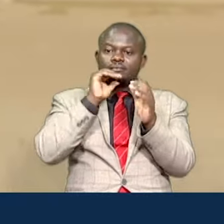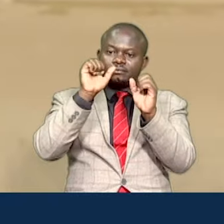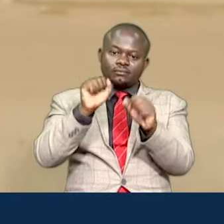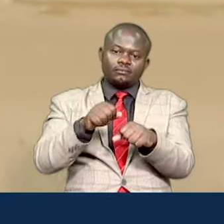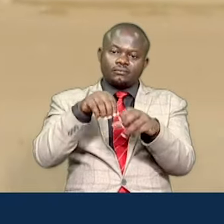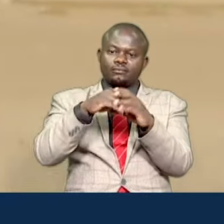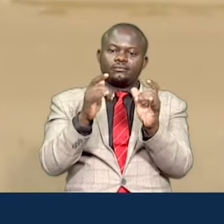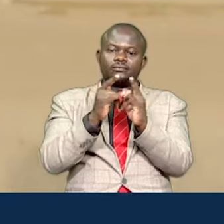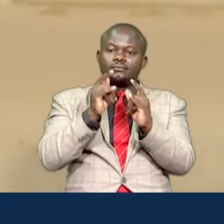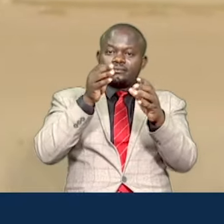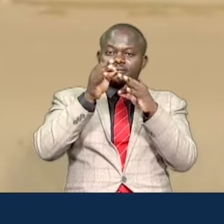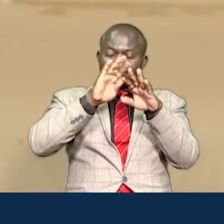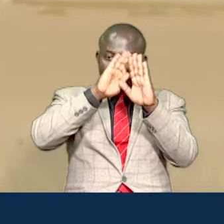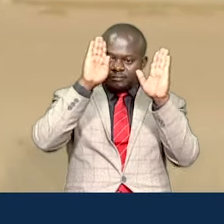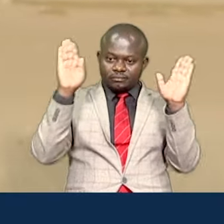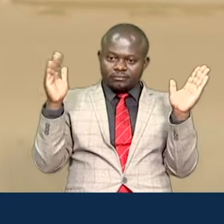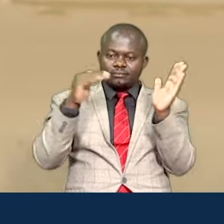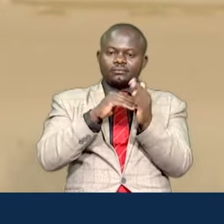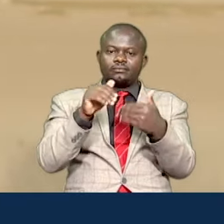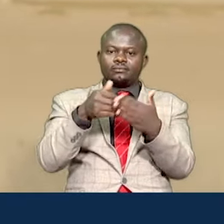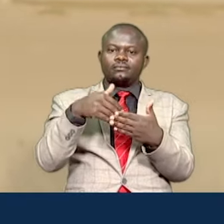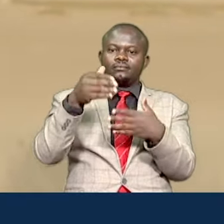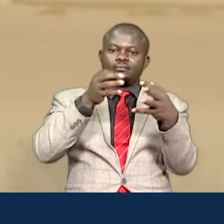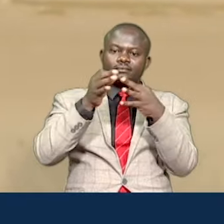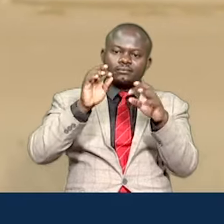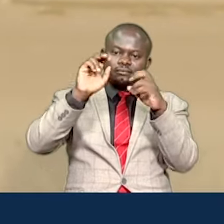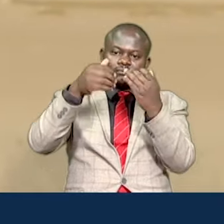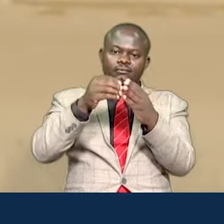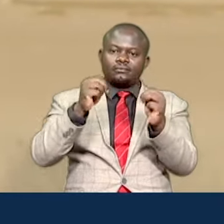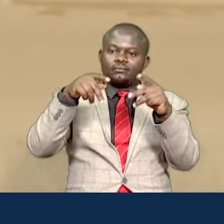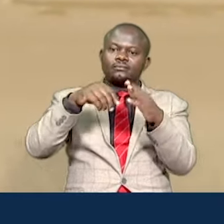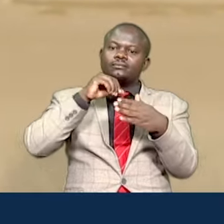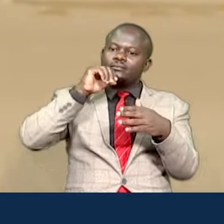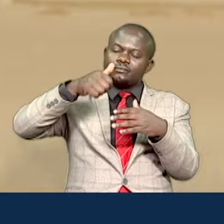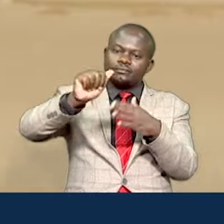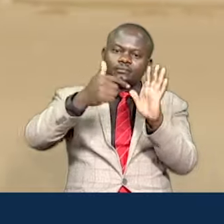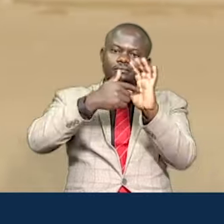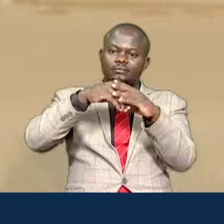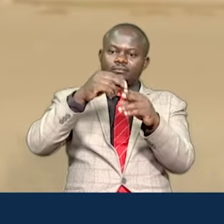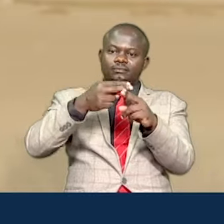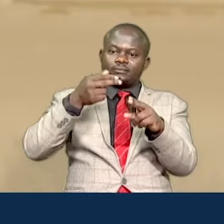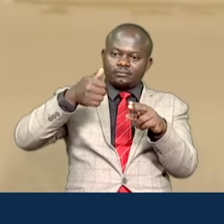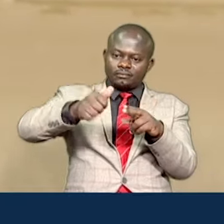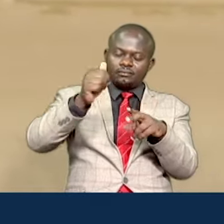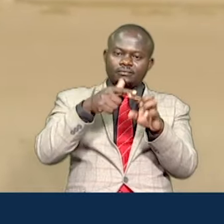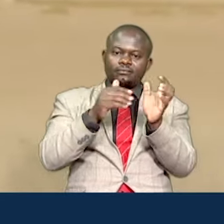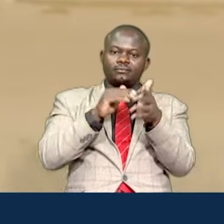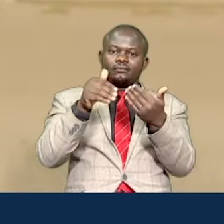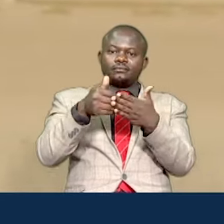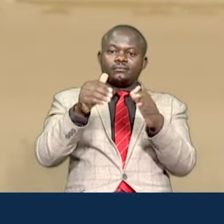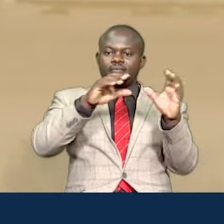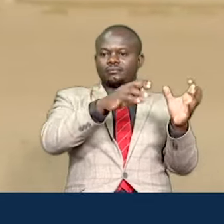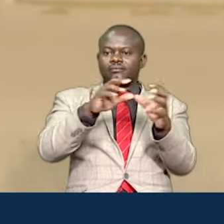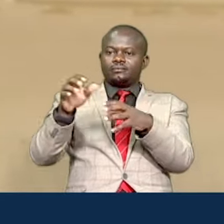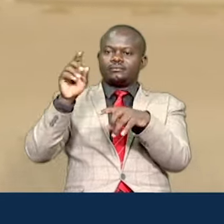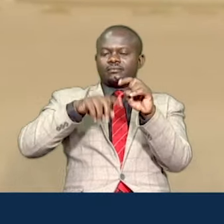bajya mu manama ngo basobanurirwe, ariko bagiye basobanurirwa ko abadepite atari bo bagaragara amazina yabo, ahubwo ari imitwe ya